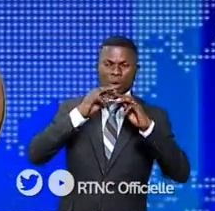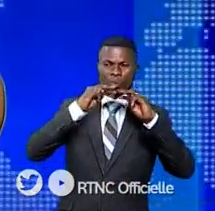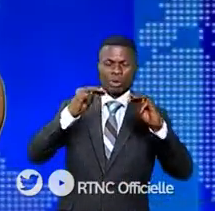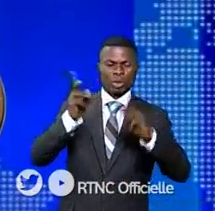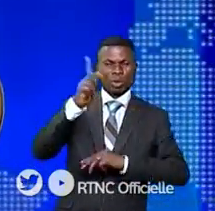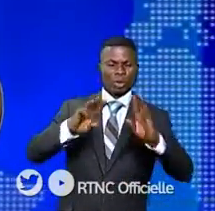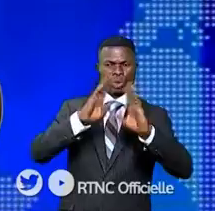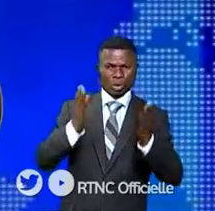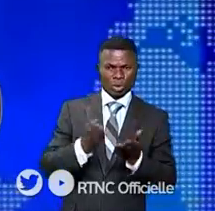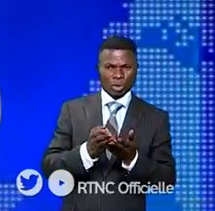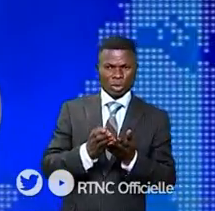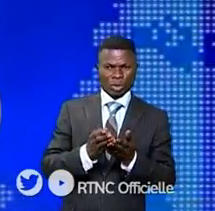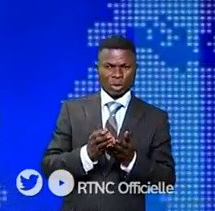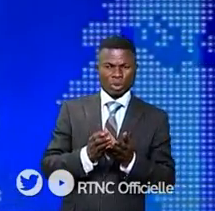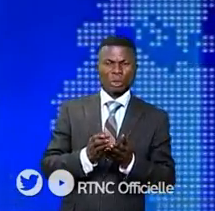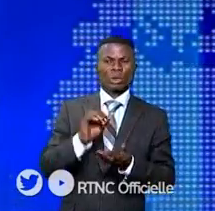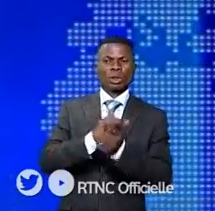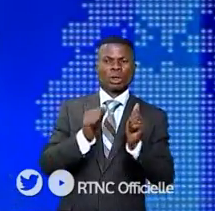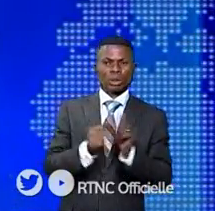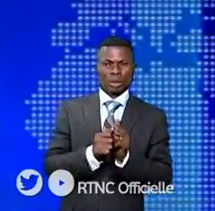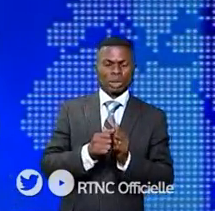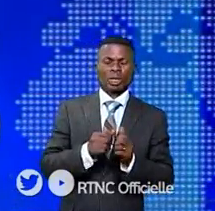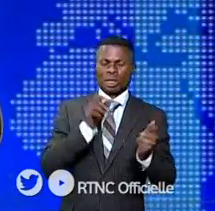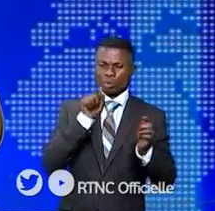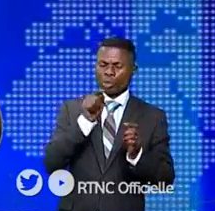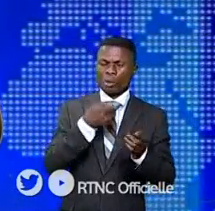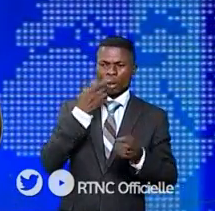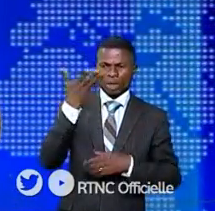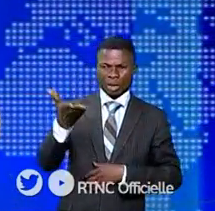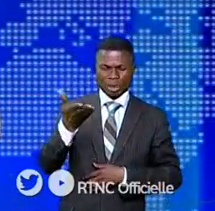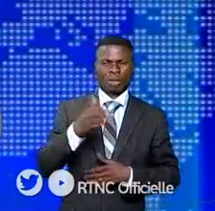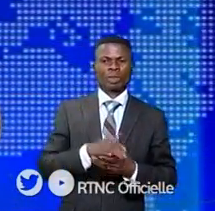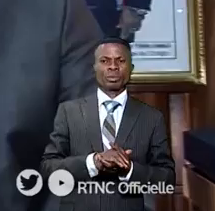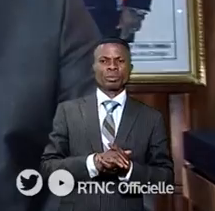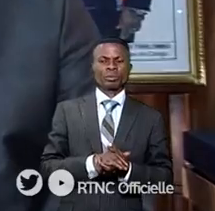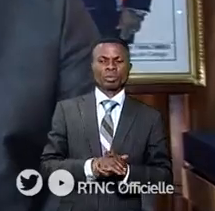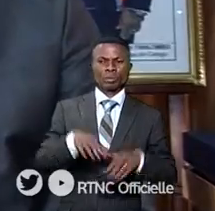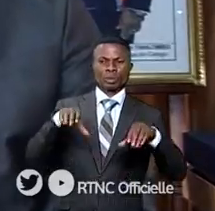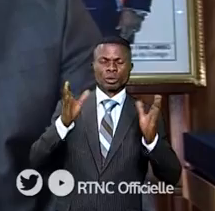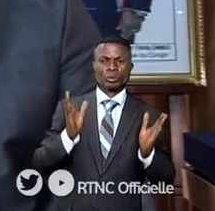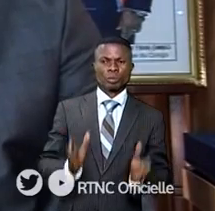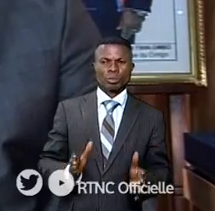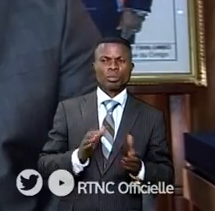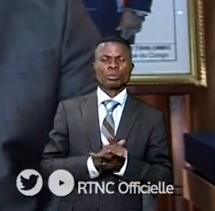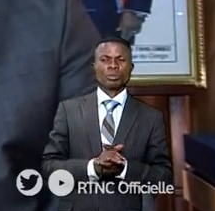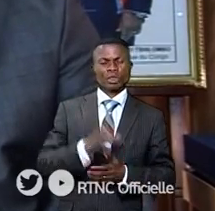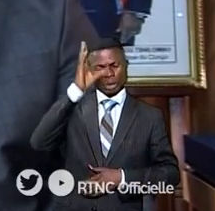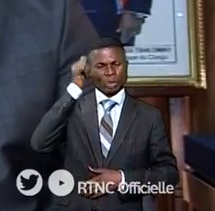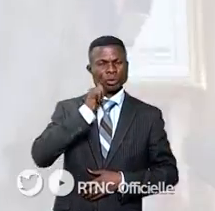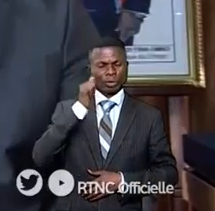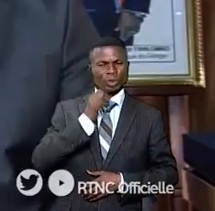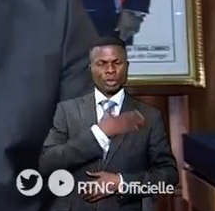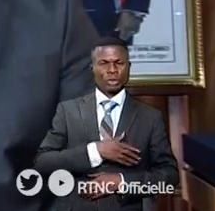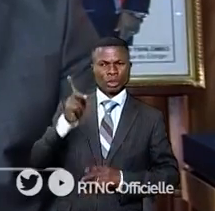à la population. Nono Mantiko revient sur les grandes lignes. Regardez. Congolaises et Congolais, mes chers